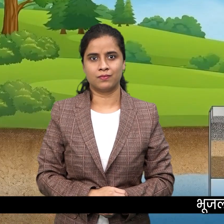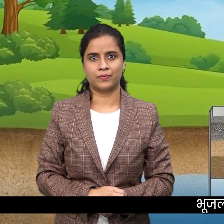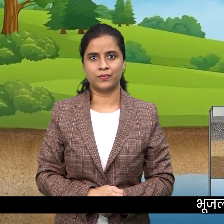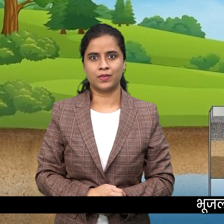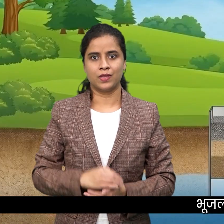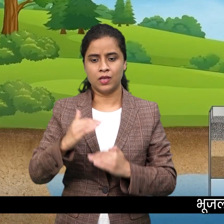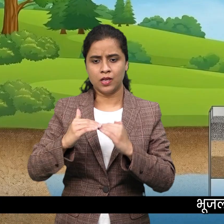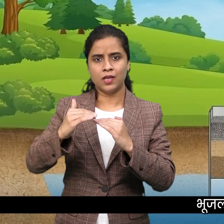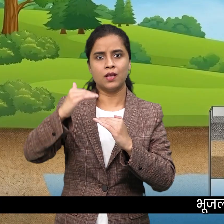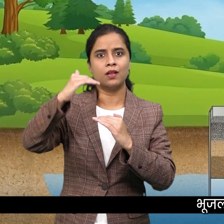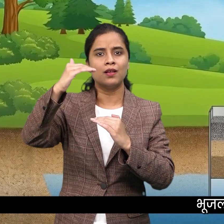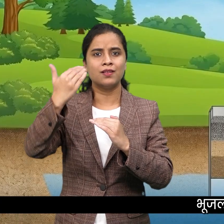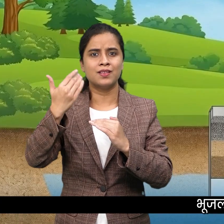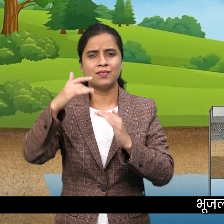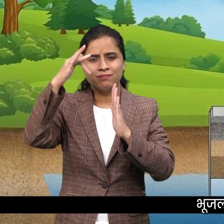भूजल पातळी वाढवते,